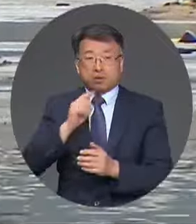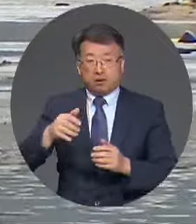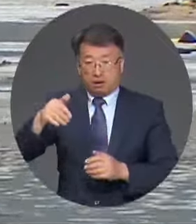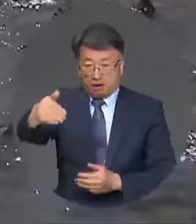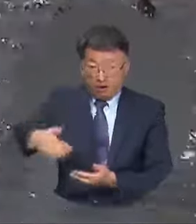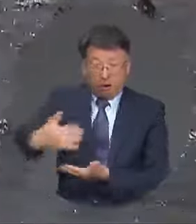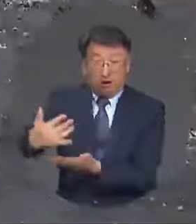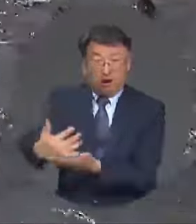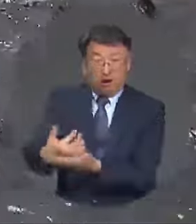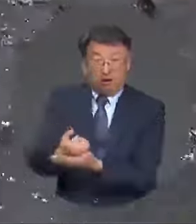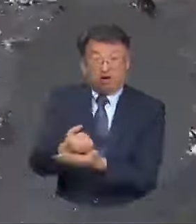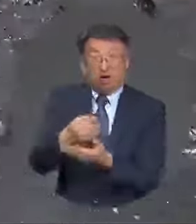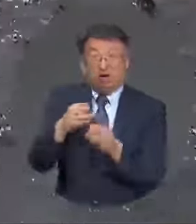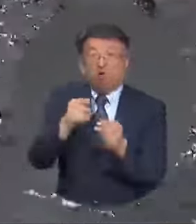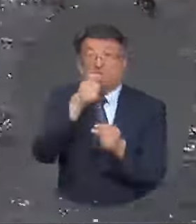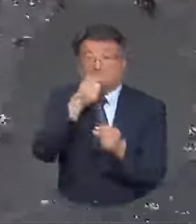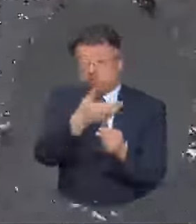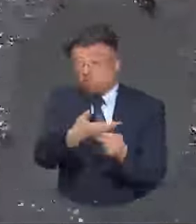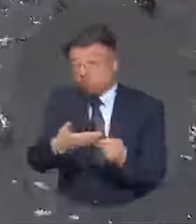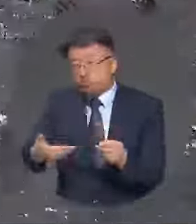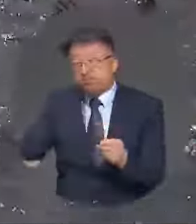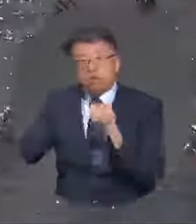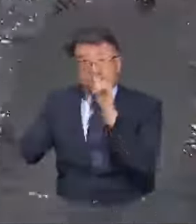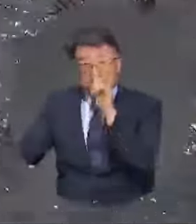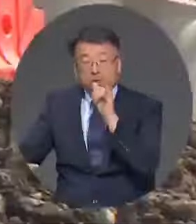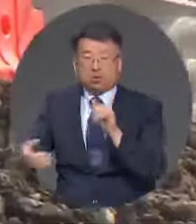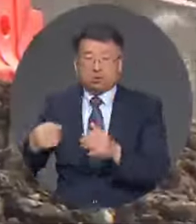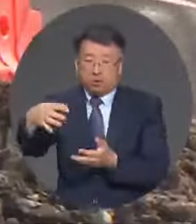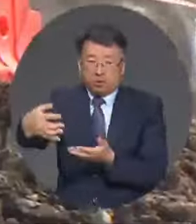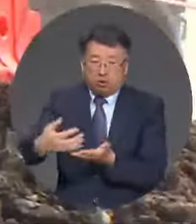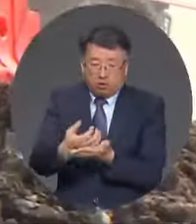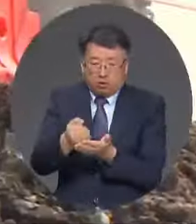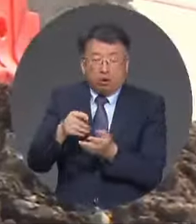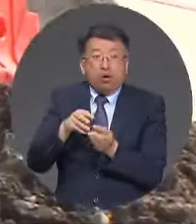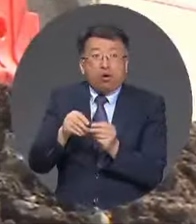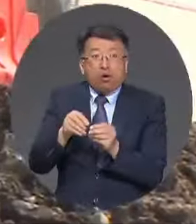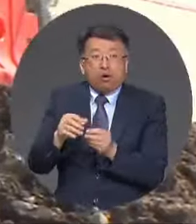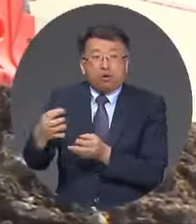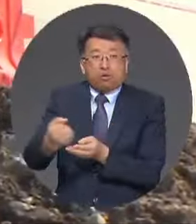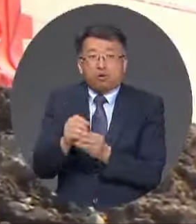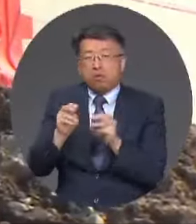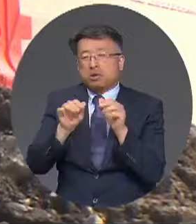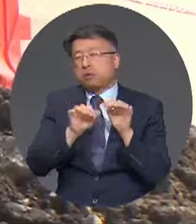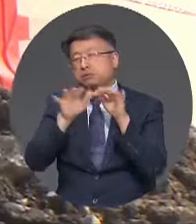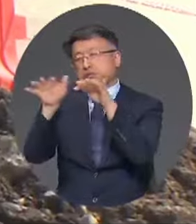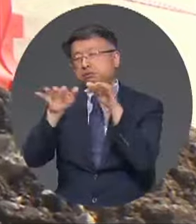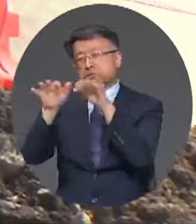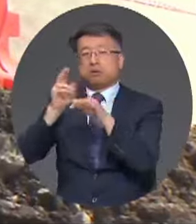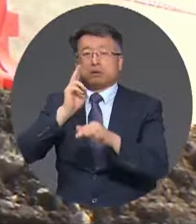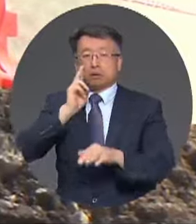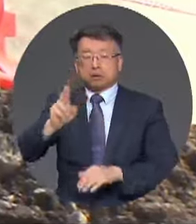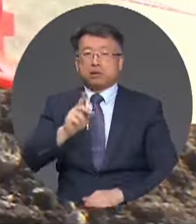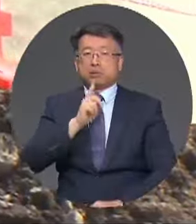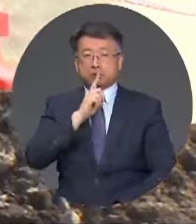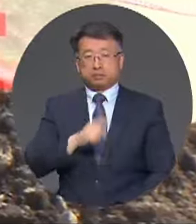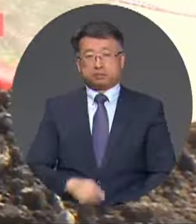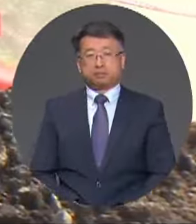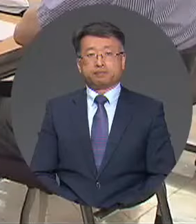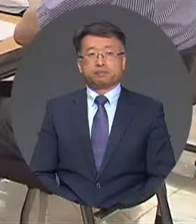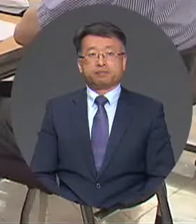때문에 흙탕물이 하천으로 흐르고 준설토 반출 과정에서 먼지 날림도 심하다고